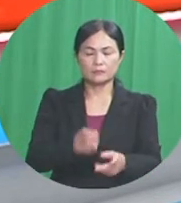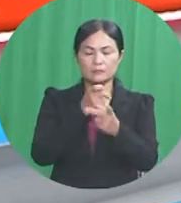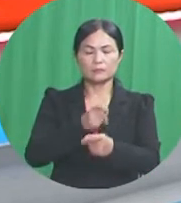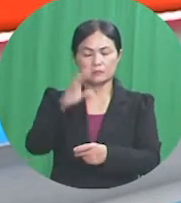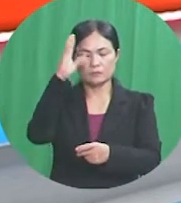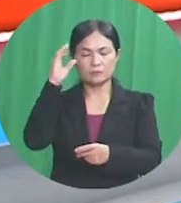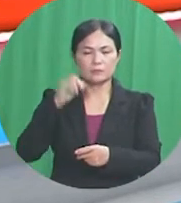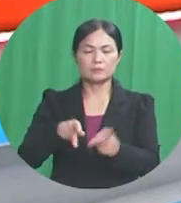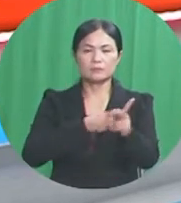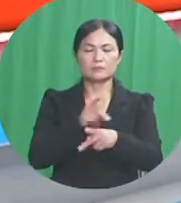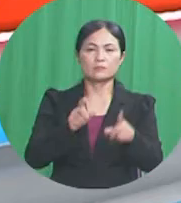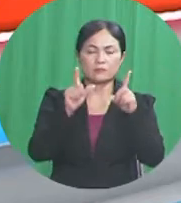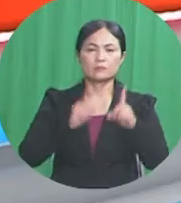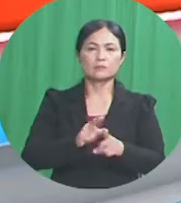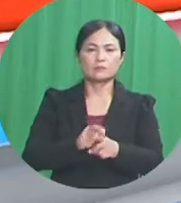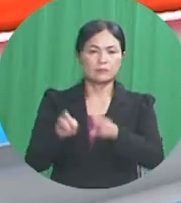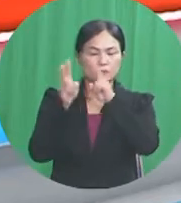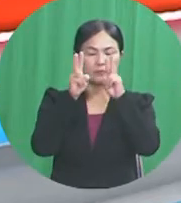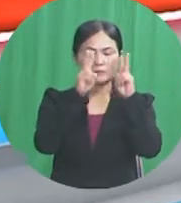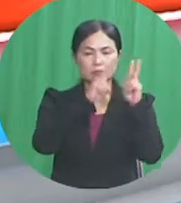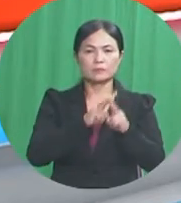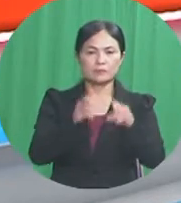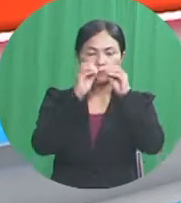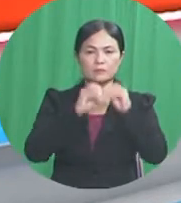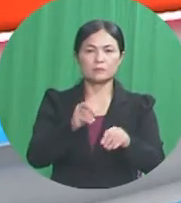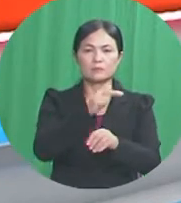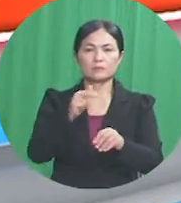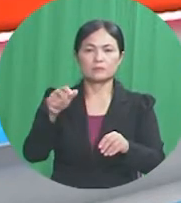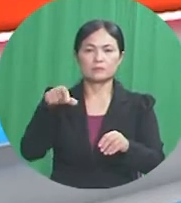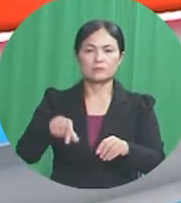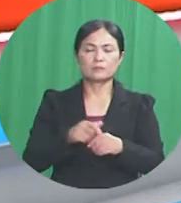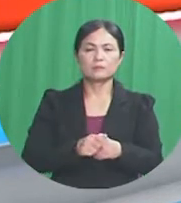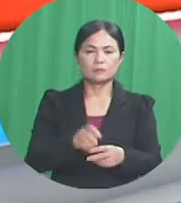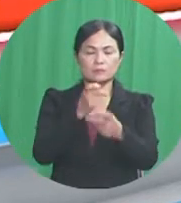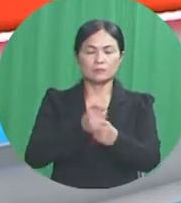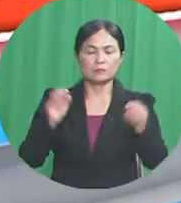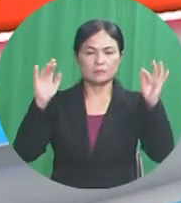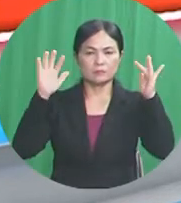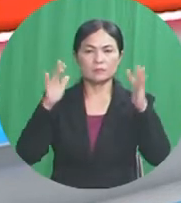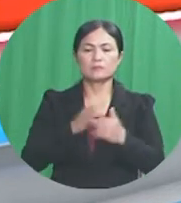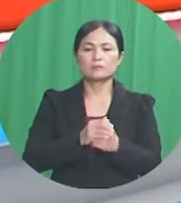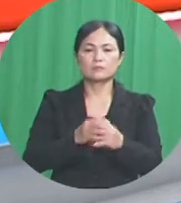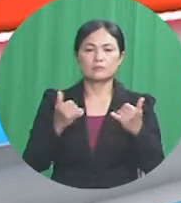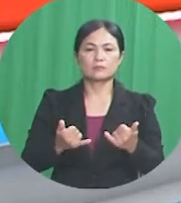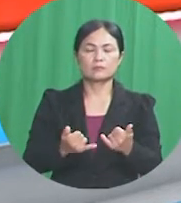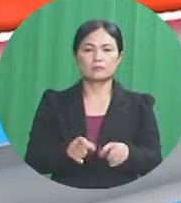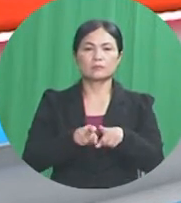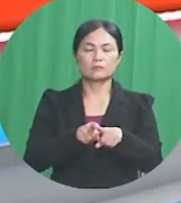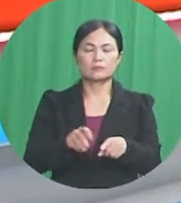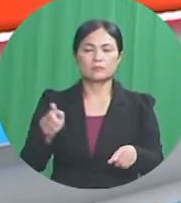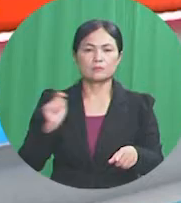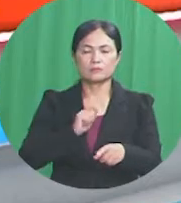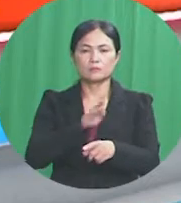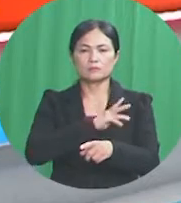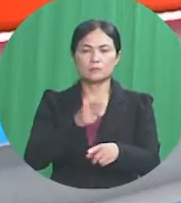ោរពនិងជំរាបសួរលោកលោកស្រីប្រិមត្តទស្សនិកជនដែលកំពុងតាមដានទស្សនាការផ្សាយរបស់ទូរទស្សន៍ជាតិកម្ពុជាជាទីគោរពនិងជាទីមេត្រីគណៈនេះផងដែរនាងខ្ញុំរិទ្ធវ